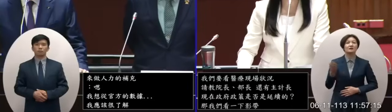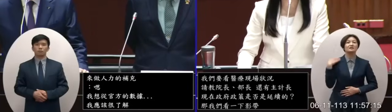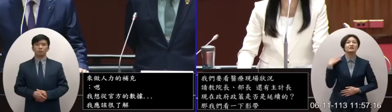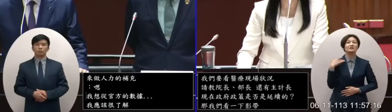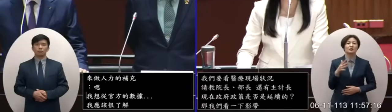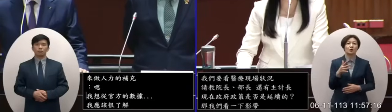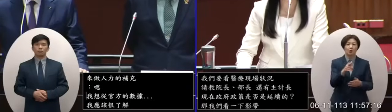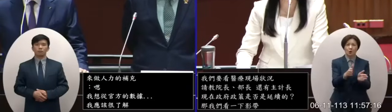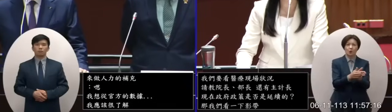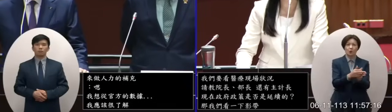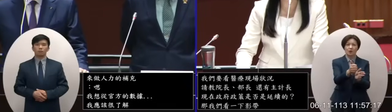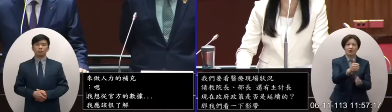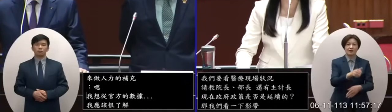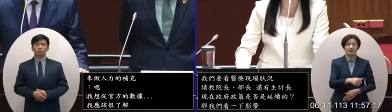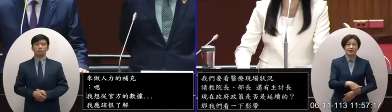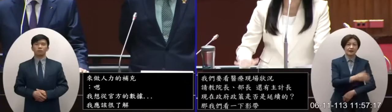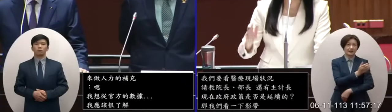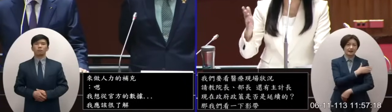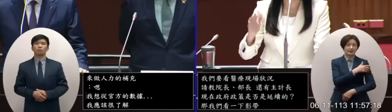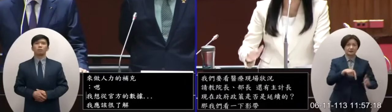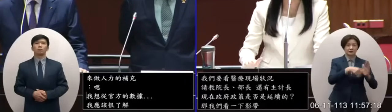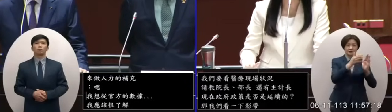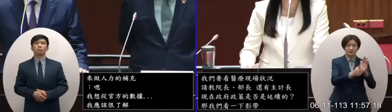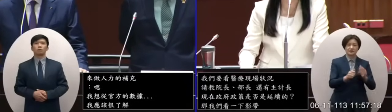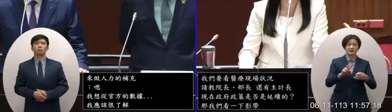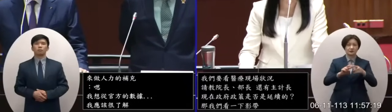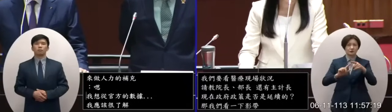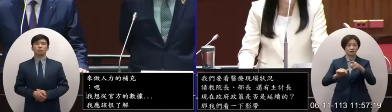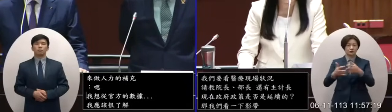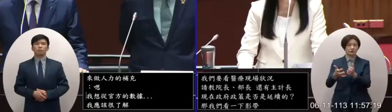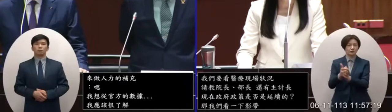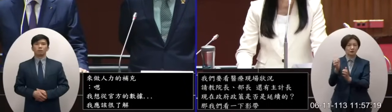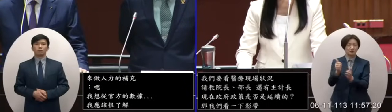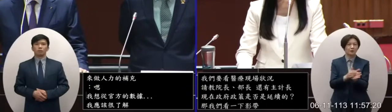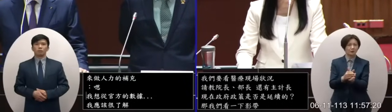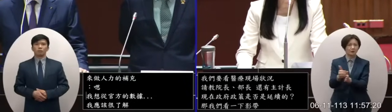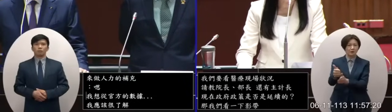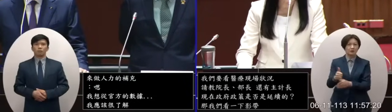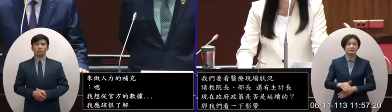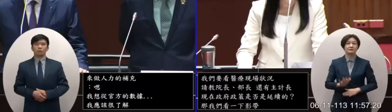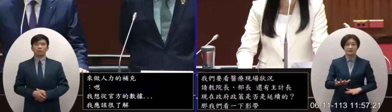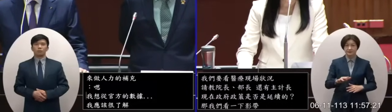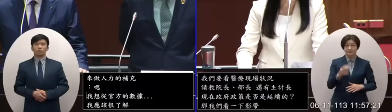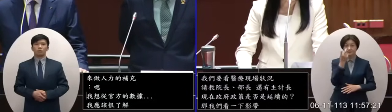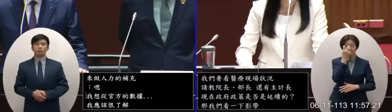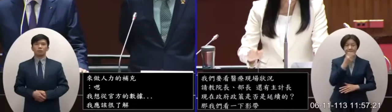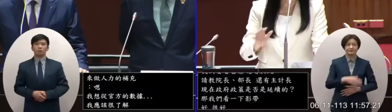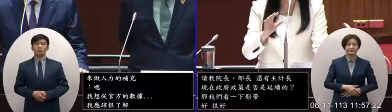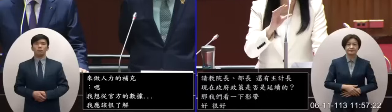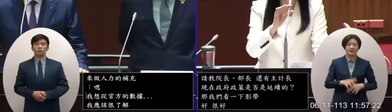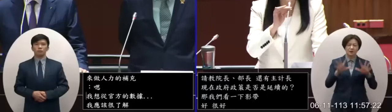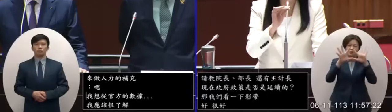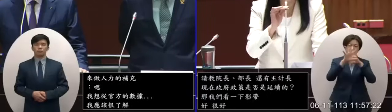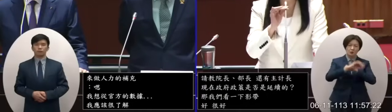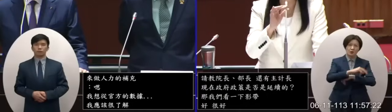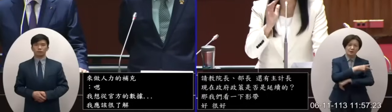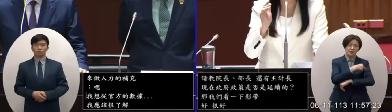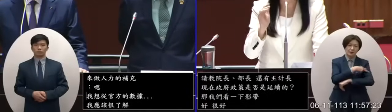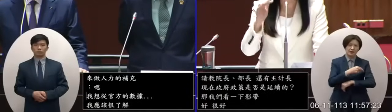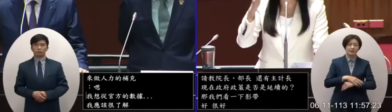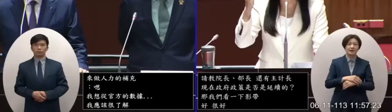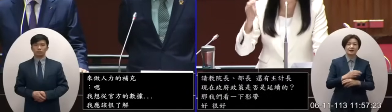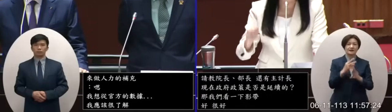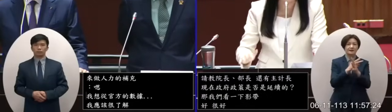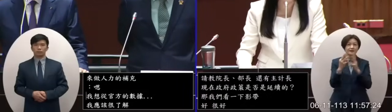就大大的称赞我们陈建仁院长跟薛岳元部长哦。好，但是我们来看哦，夜班奖励金的三级制的